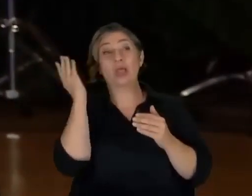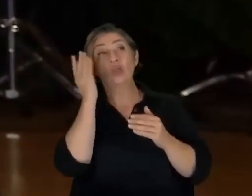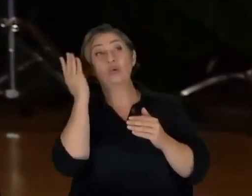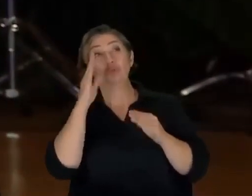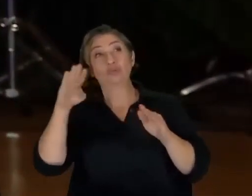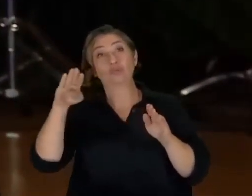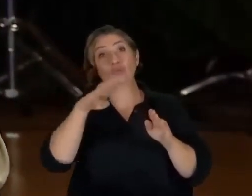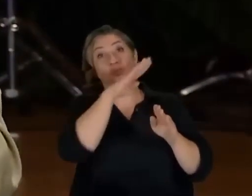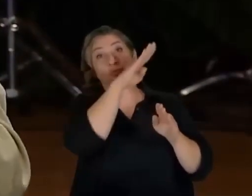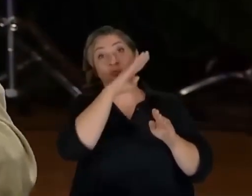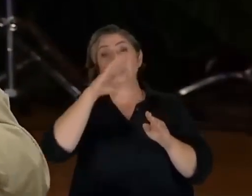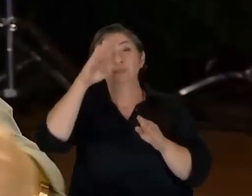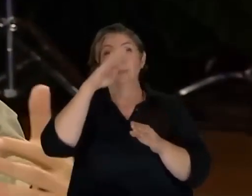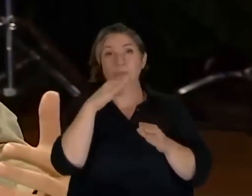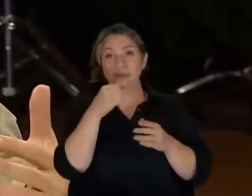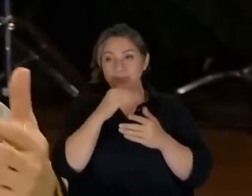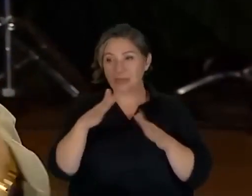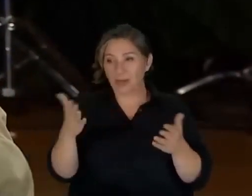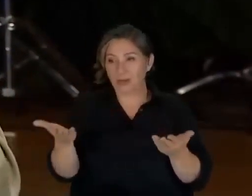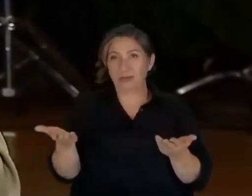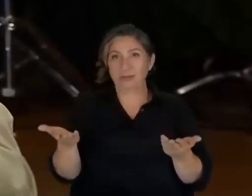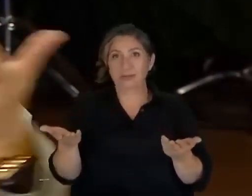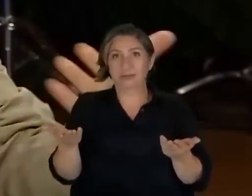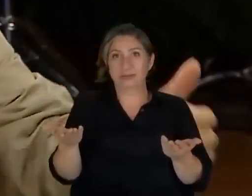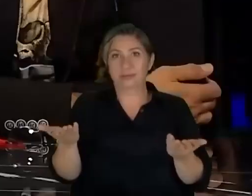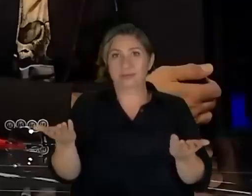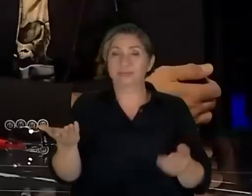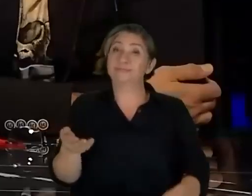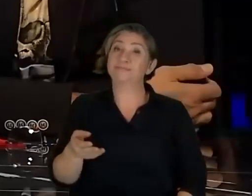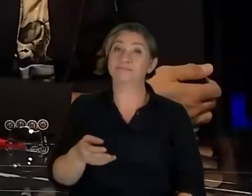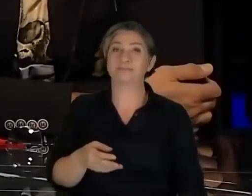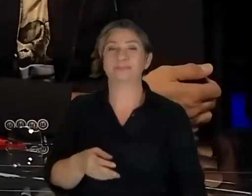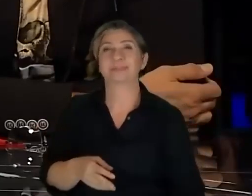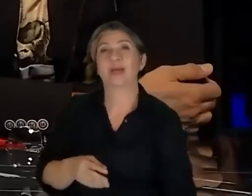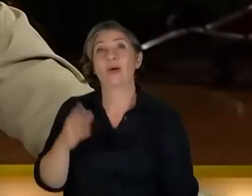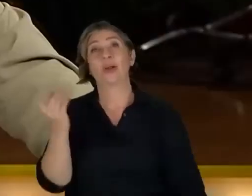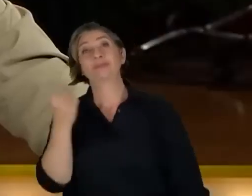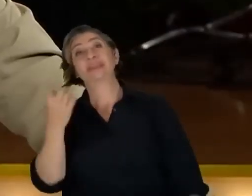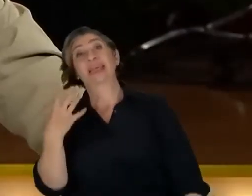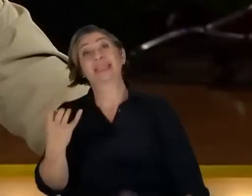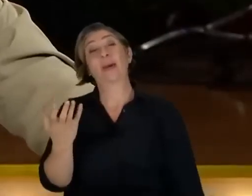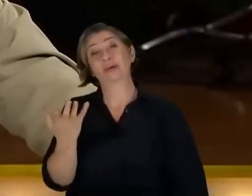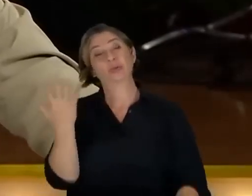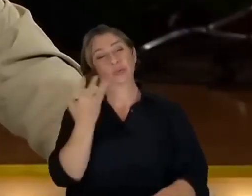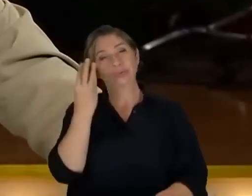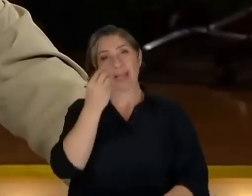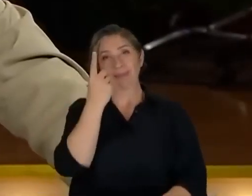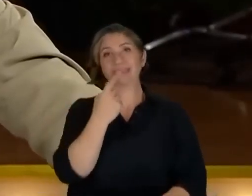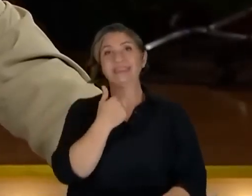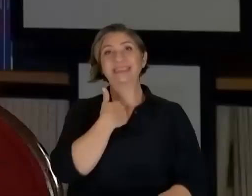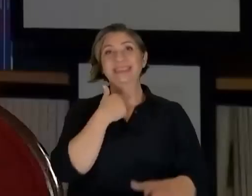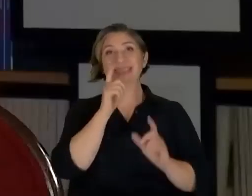tırmanıyoruz. Sahildeyiz lan. Yani ama öyle bir şey etki ama çok güzel